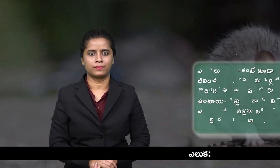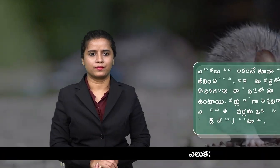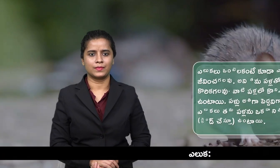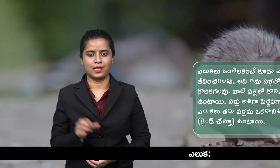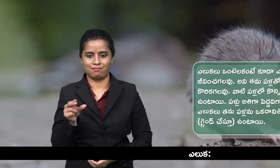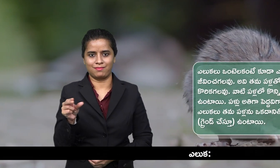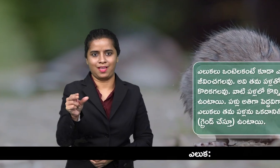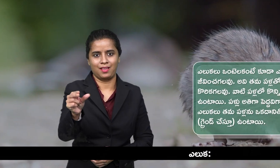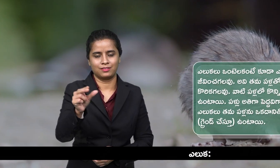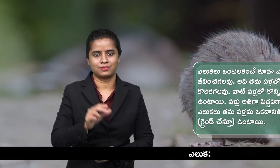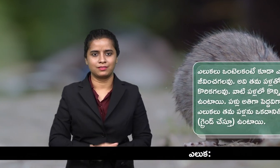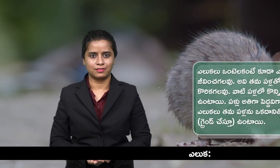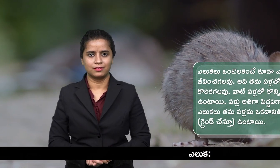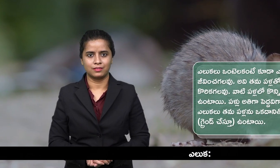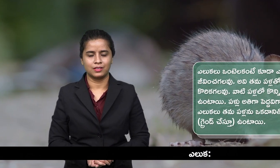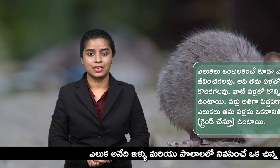ఎలుక.